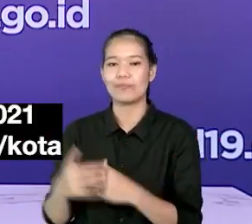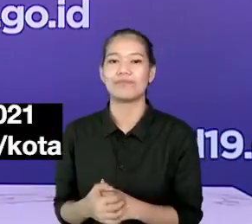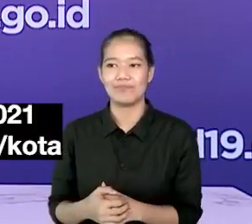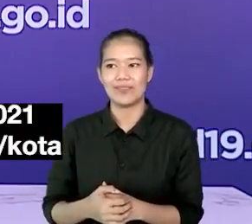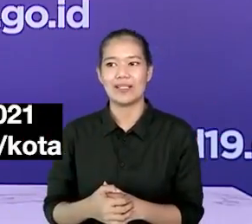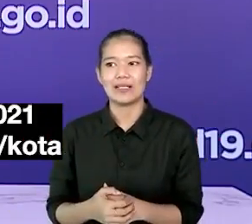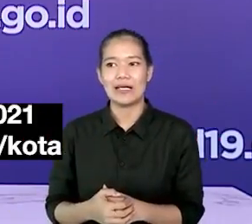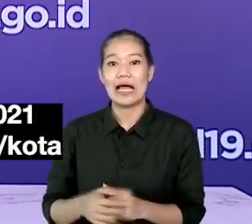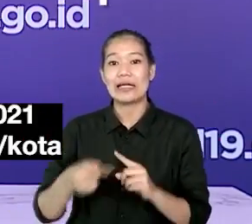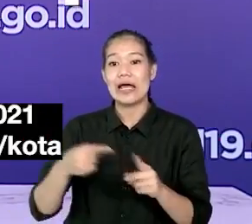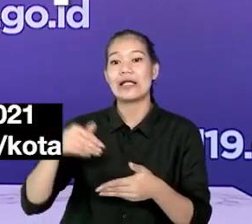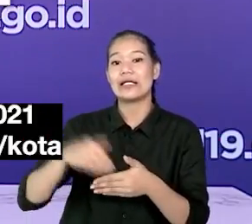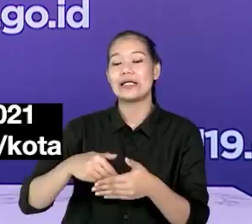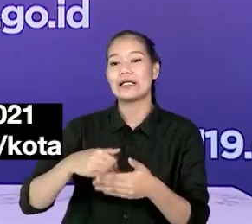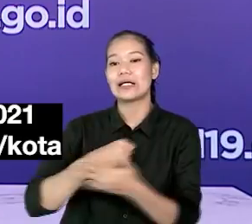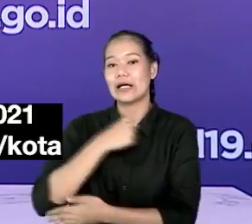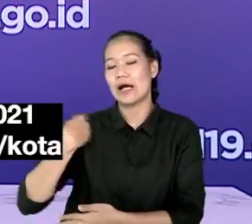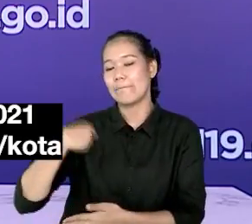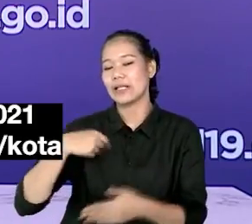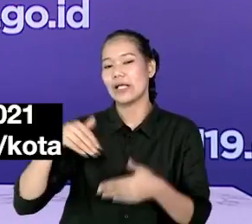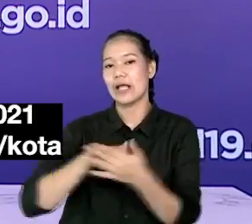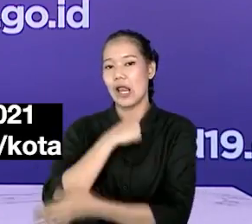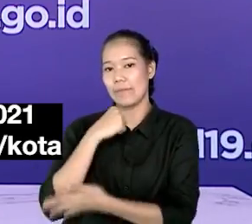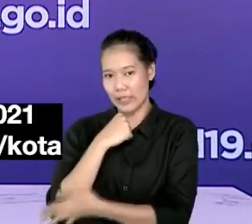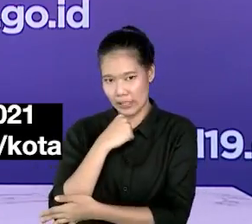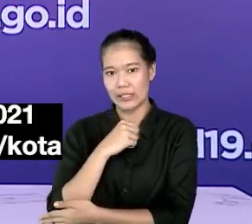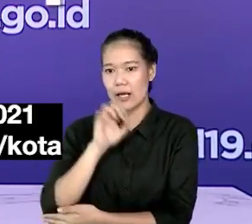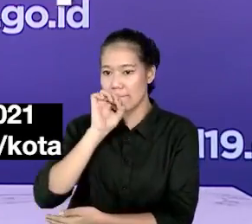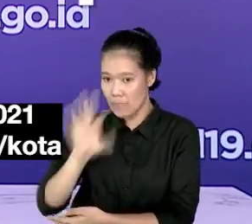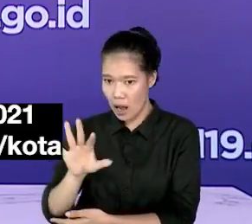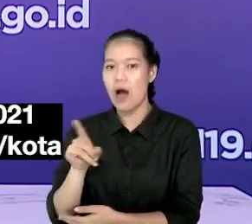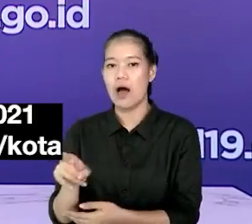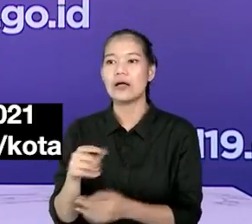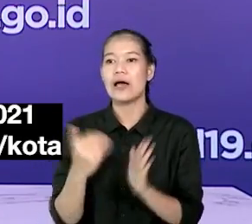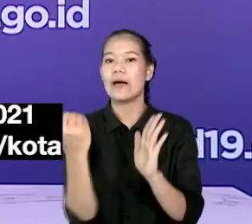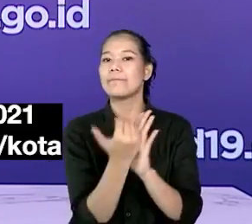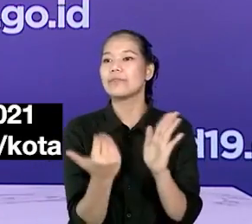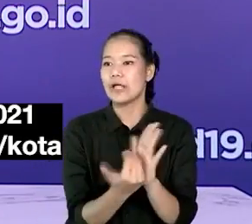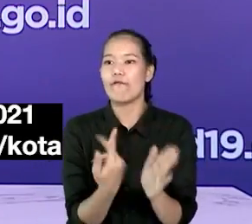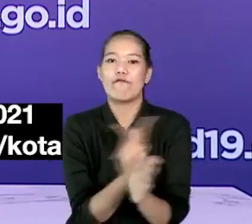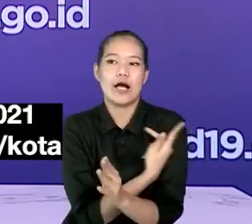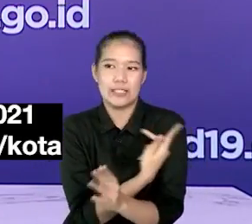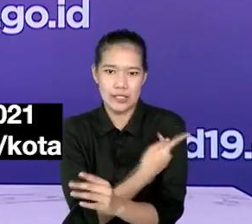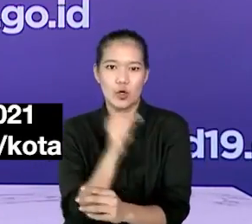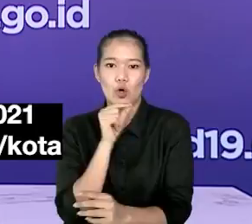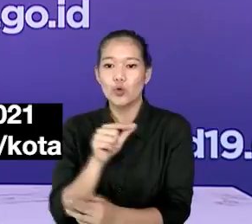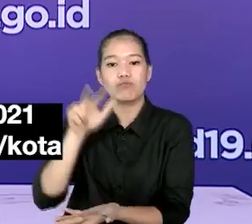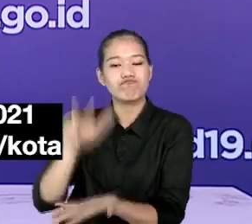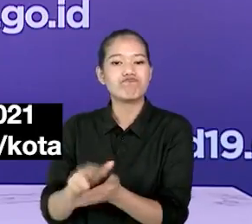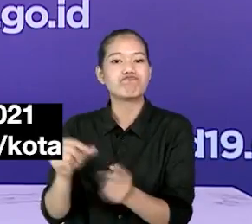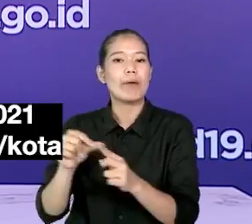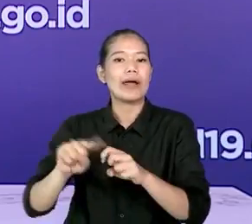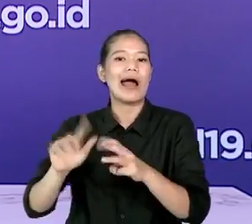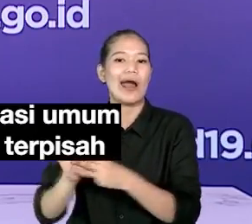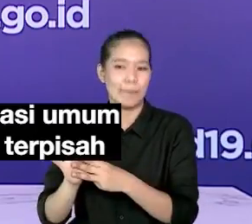berdasarkan instruksi Mendagri No 42 tahun 2002 satu indikator vaksinasi untuk penetapan level